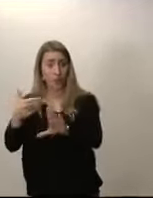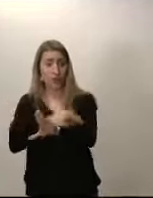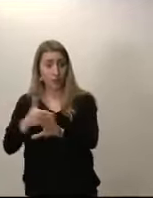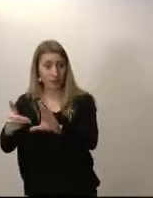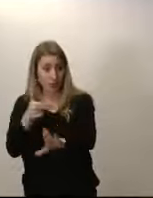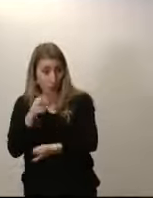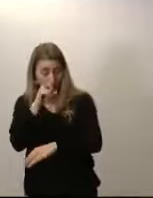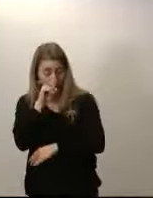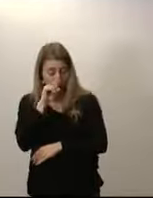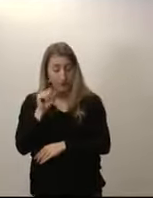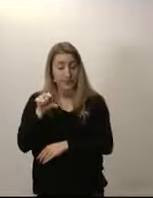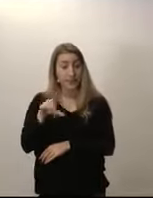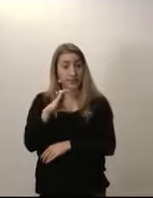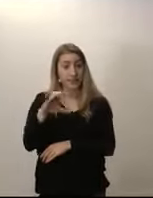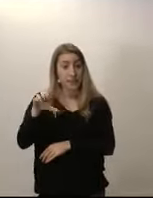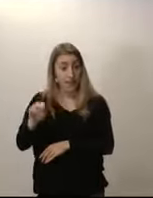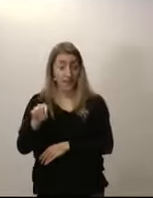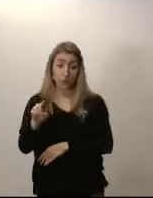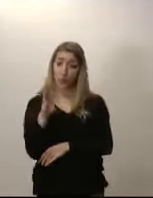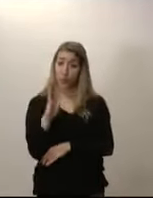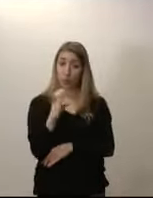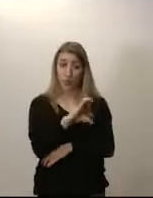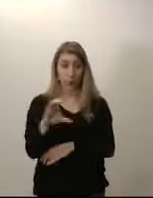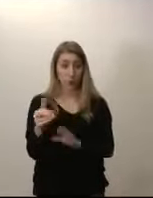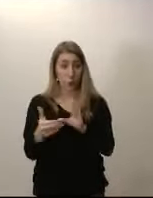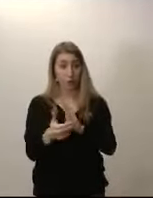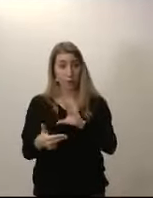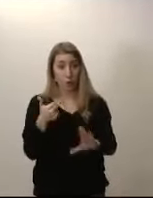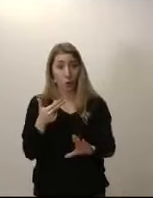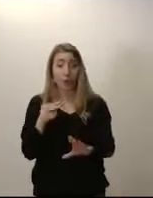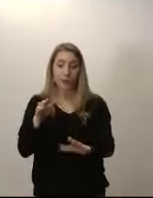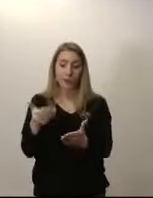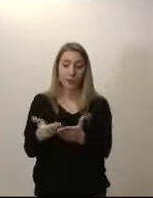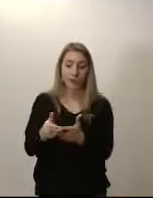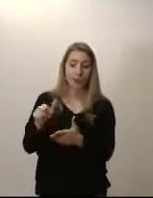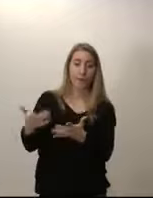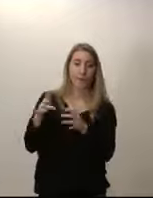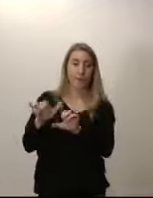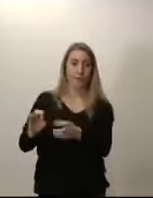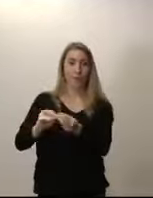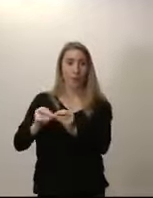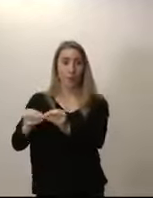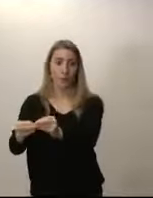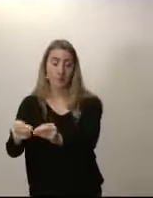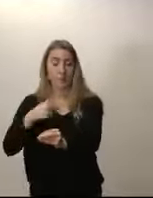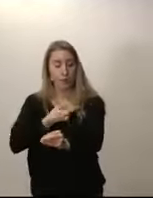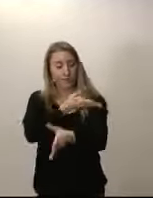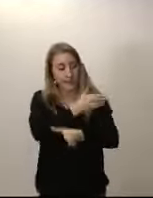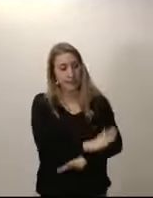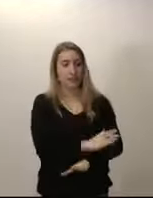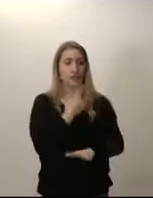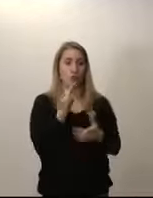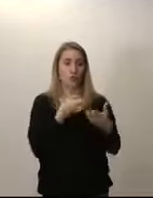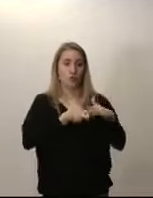besoin de 100 000 euros et pour ne pas le mettre en difficulté, nous avons décidé d'augmenter cette subvention,